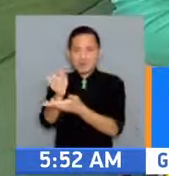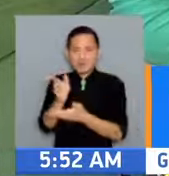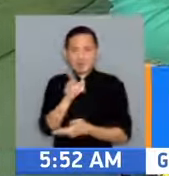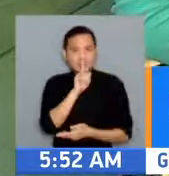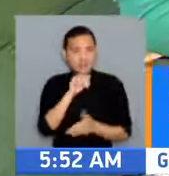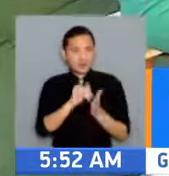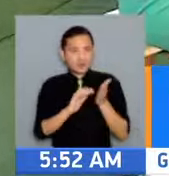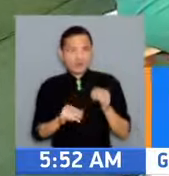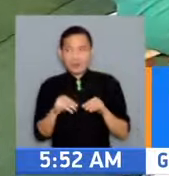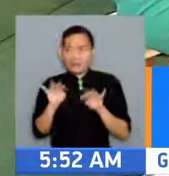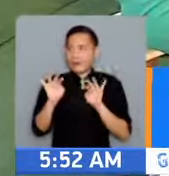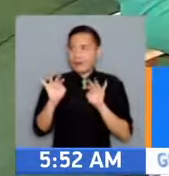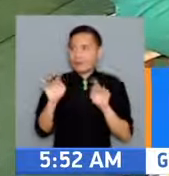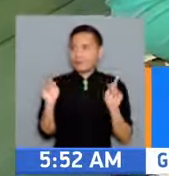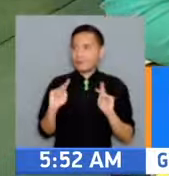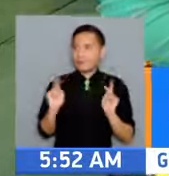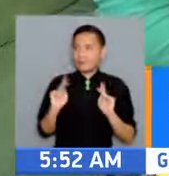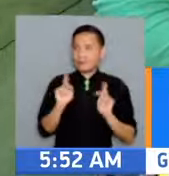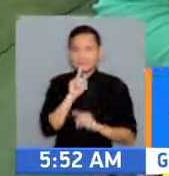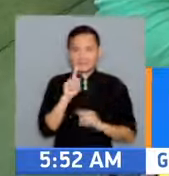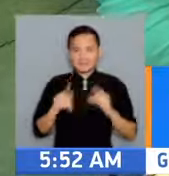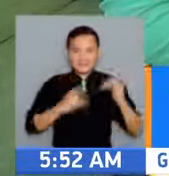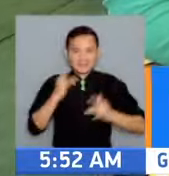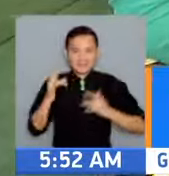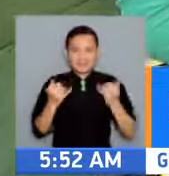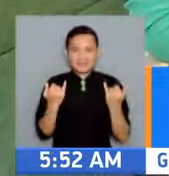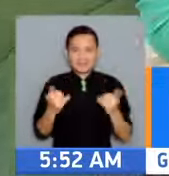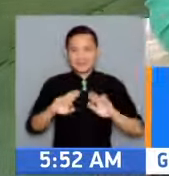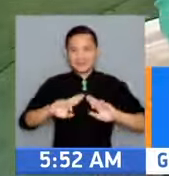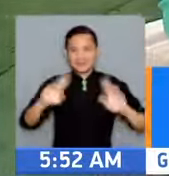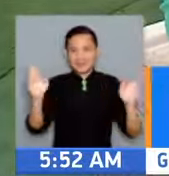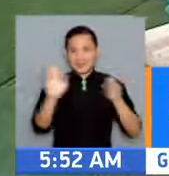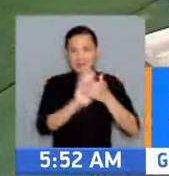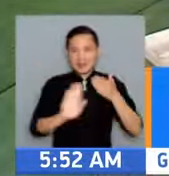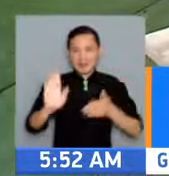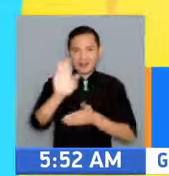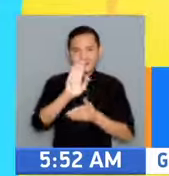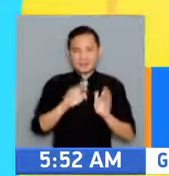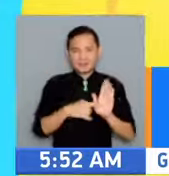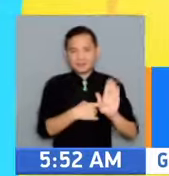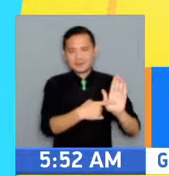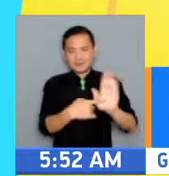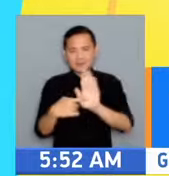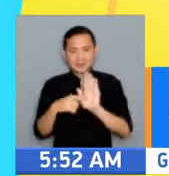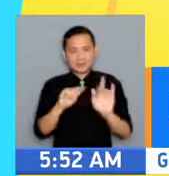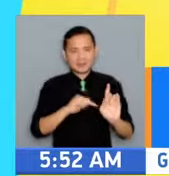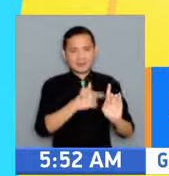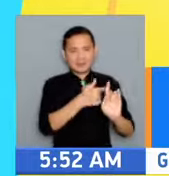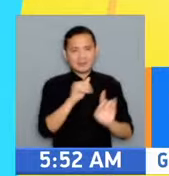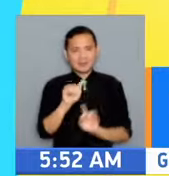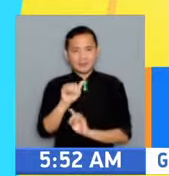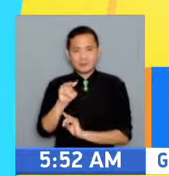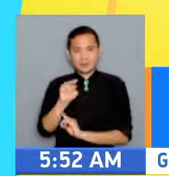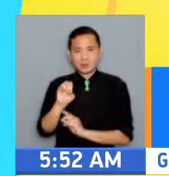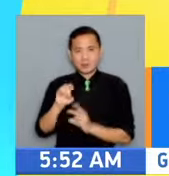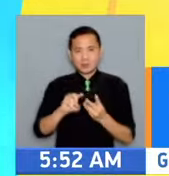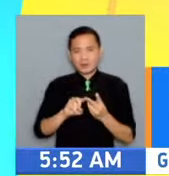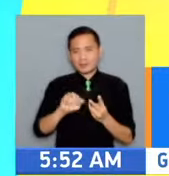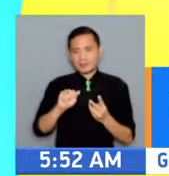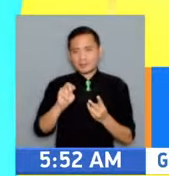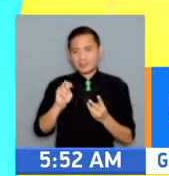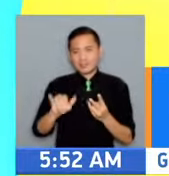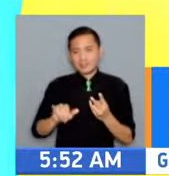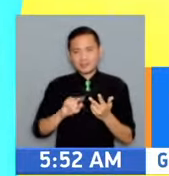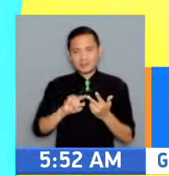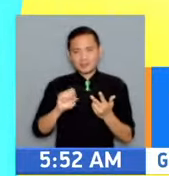excited na kami. Kaya simulan na natin ating UH Campus Tour. Punta na natin sina Anjo, Anjay, Shuvi, and good morning, guys! Good